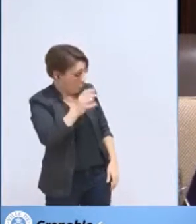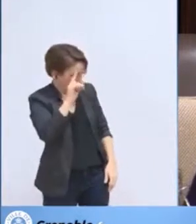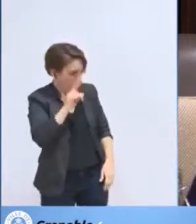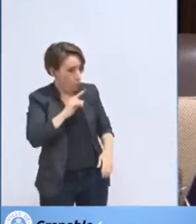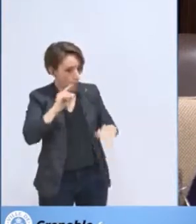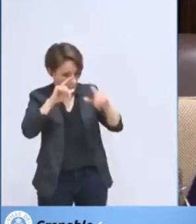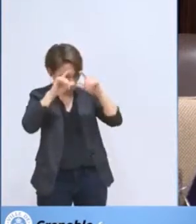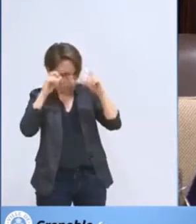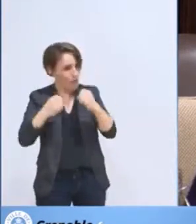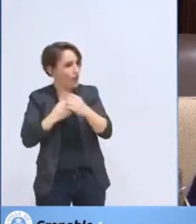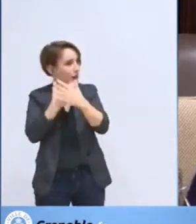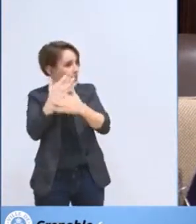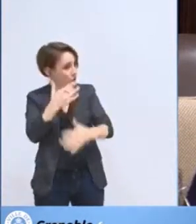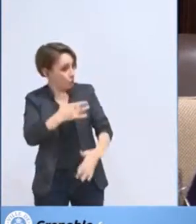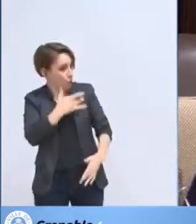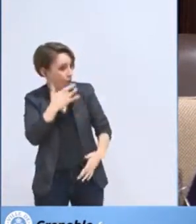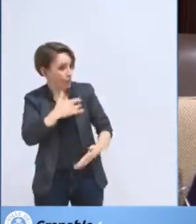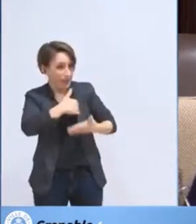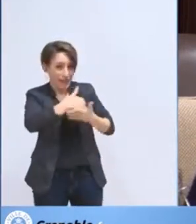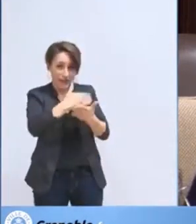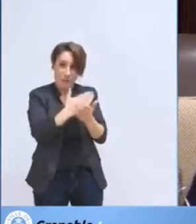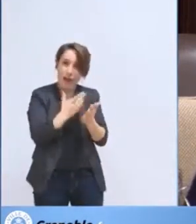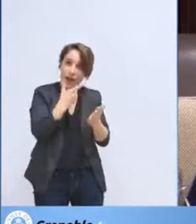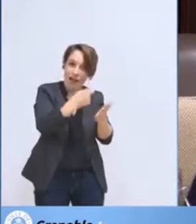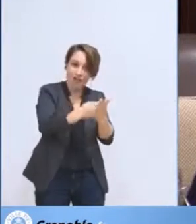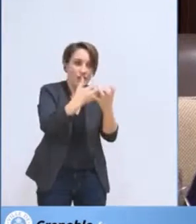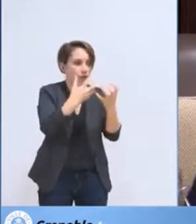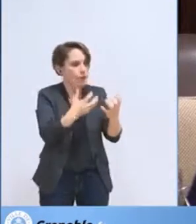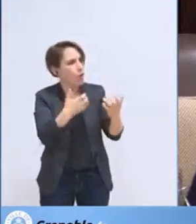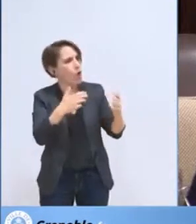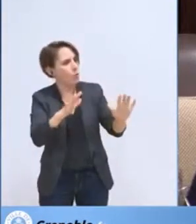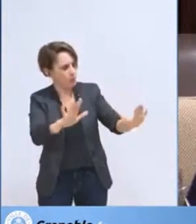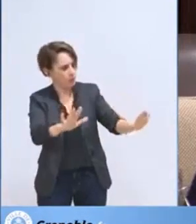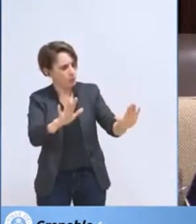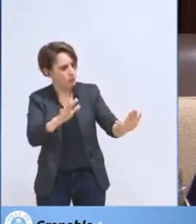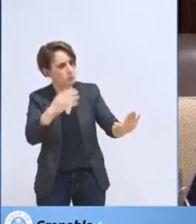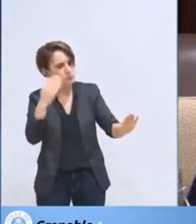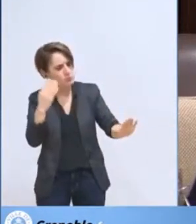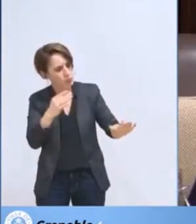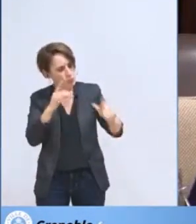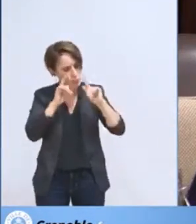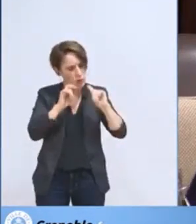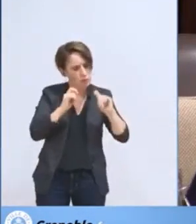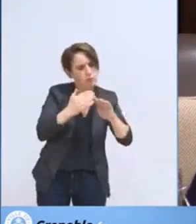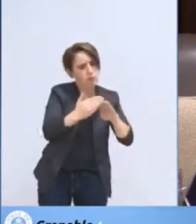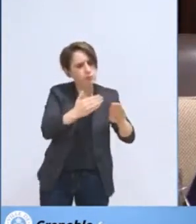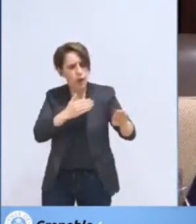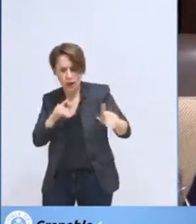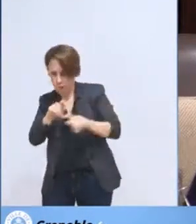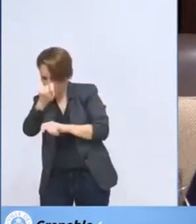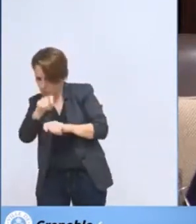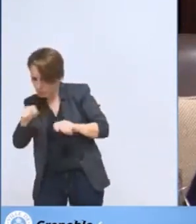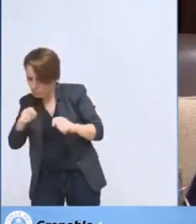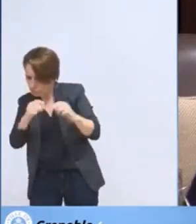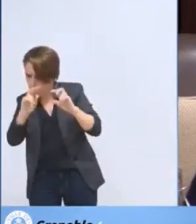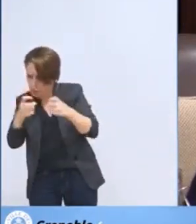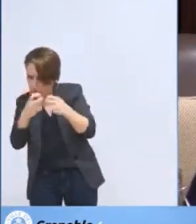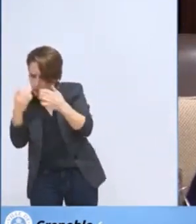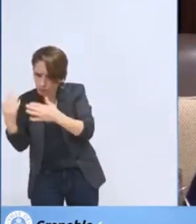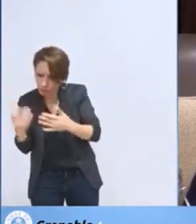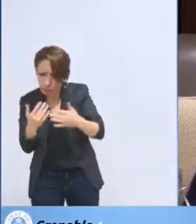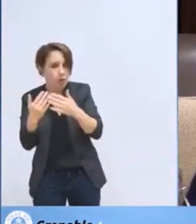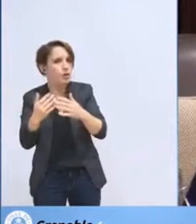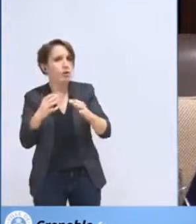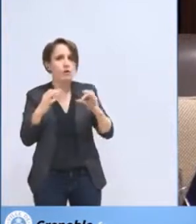intéressés par l'achat de ces parts, mais que nous souhaitions prendre un certain nombre de précautions, ce qui est tout à fait normal lorsqu'on